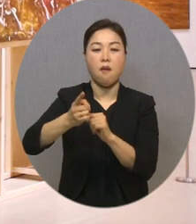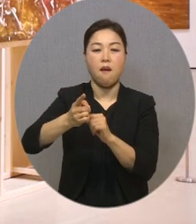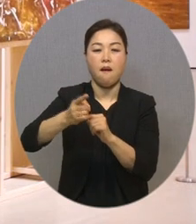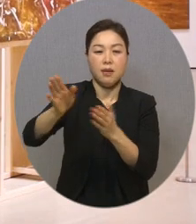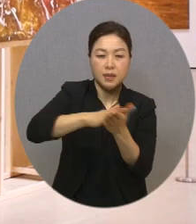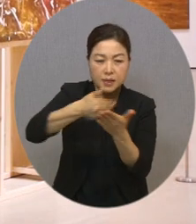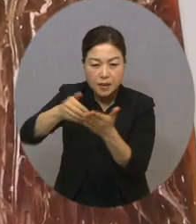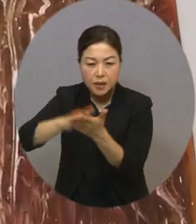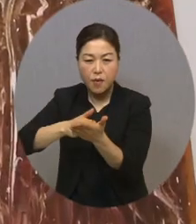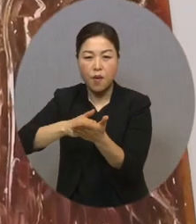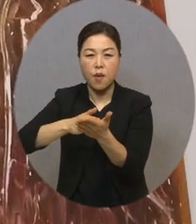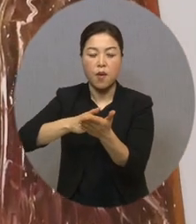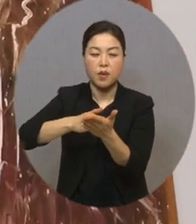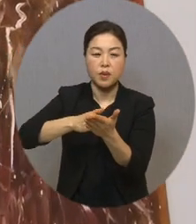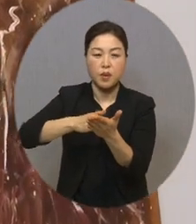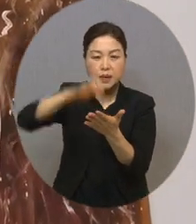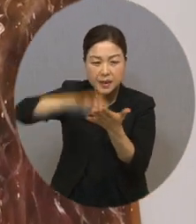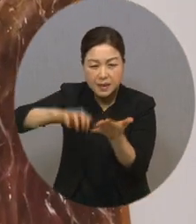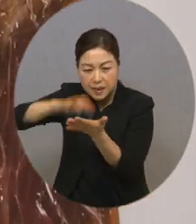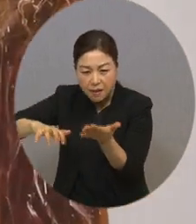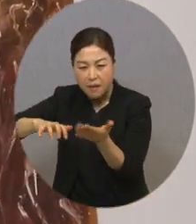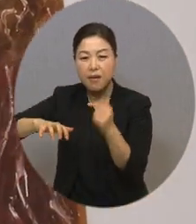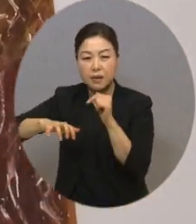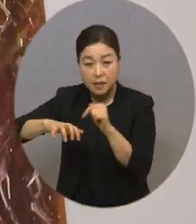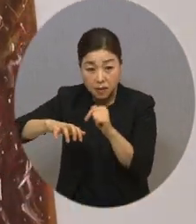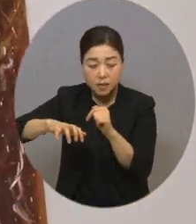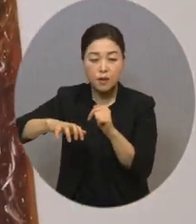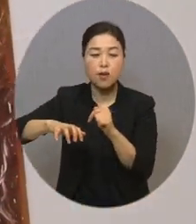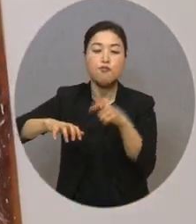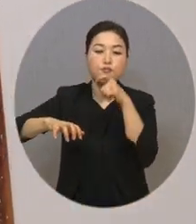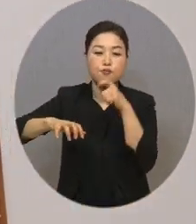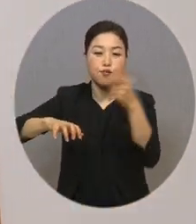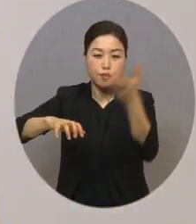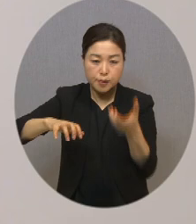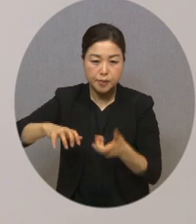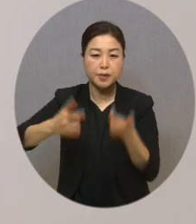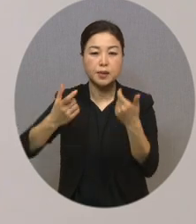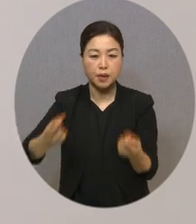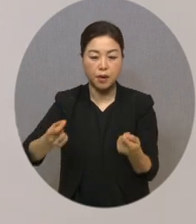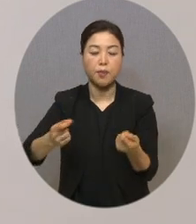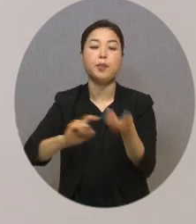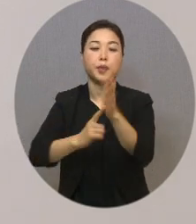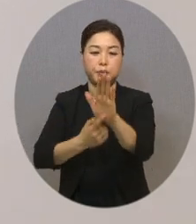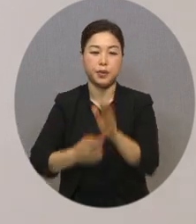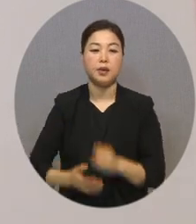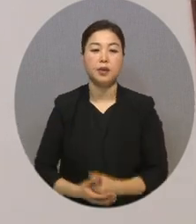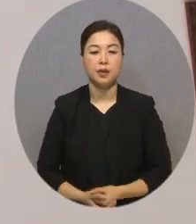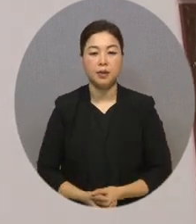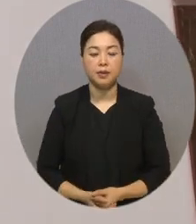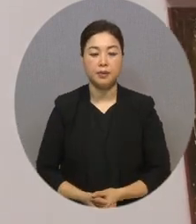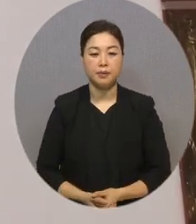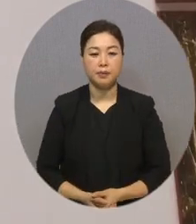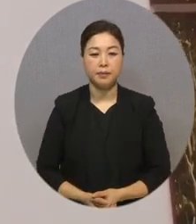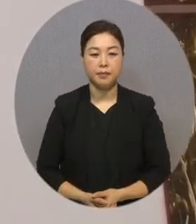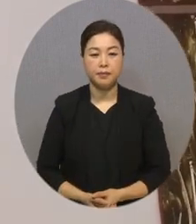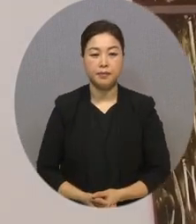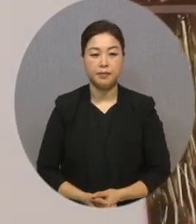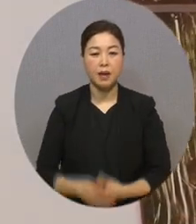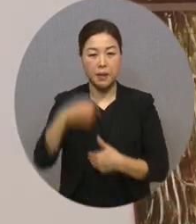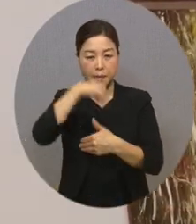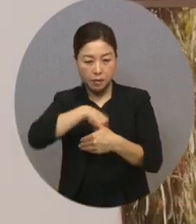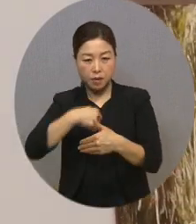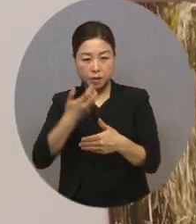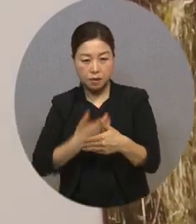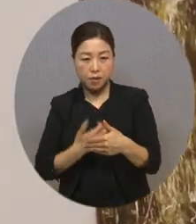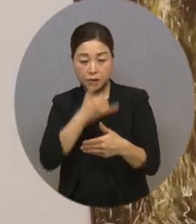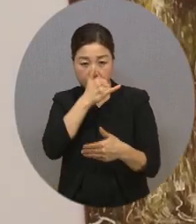소리와 울림을 자유스러운 물줄기의 흐름으로 보여줍니다. 심연으로 흐르는